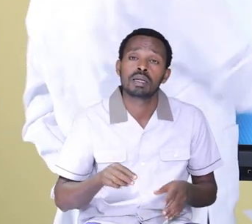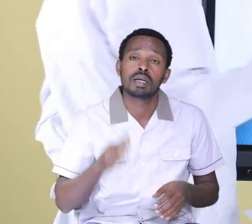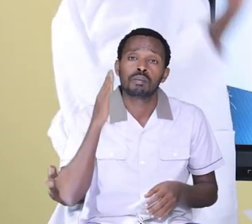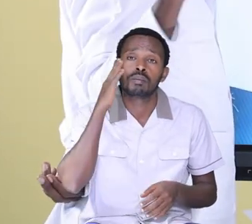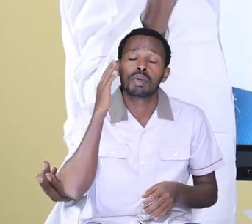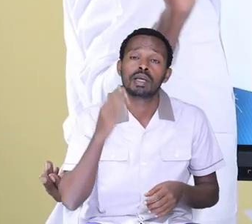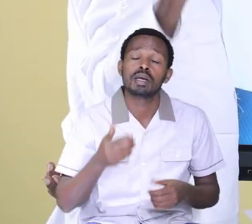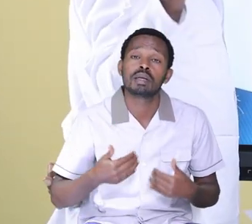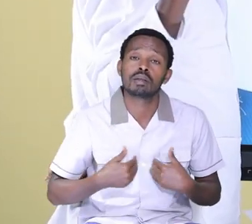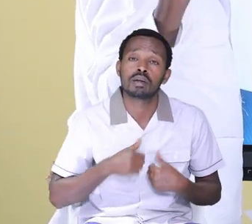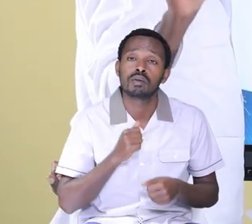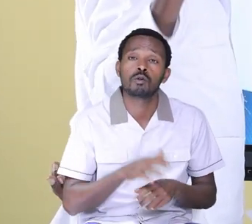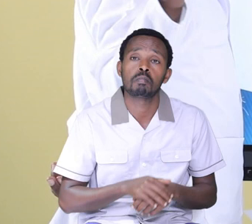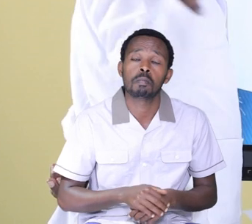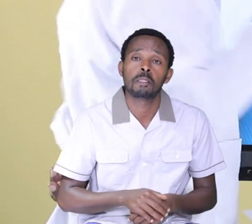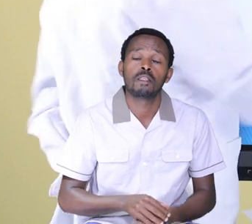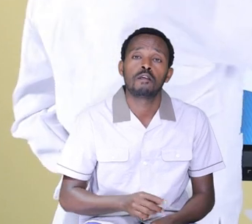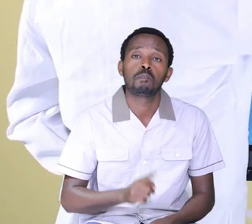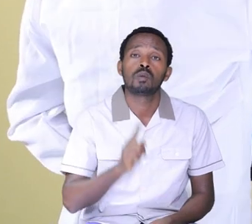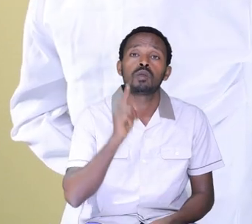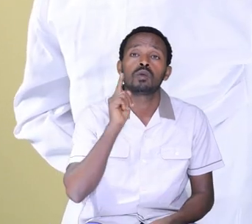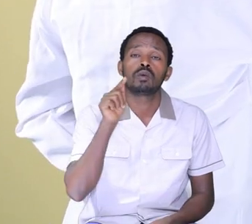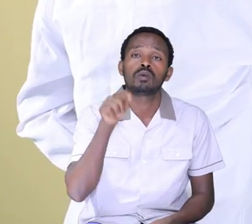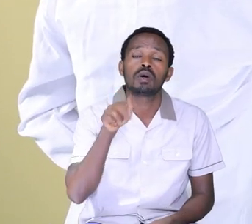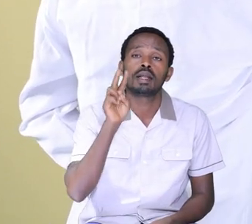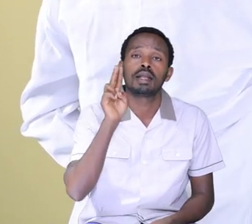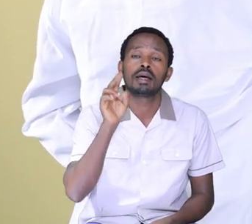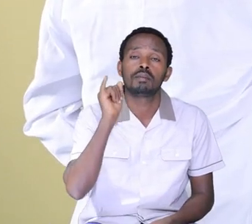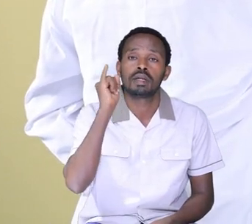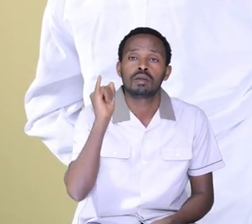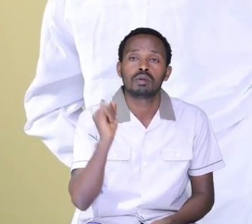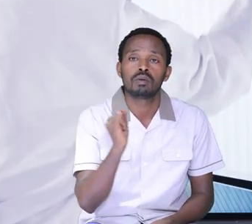dalagaa bu'aa keenyaa meeqa arganne? 1.2 arganneerra.